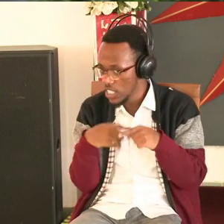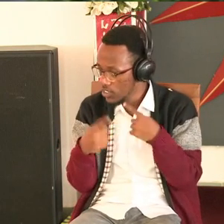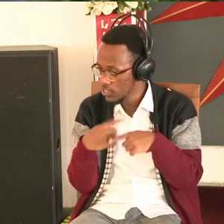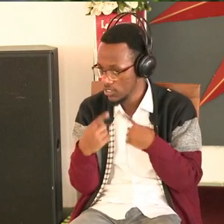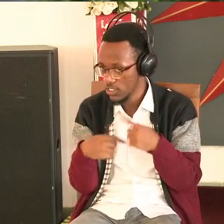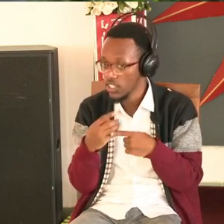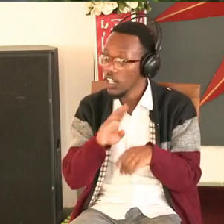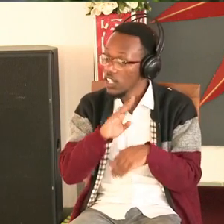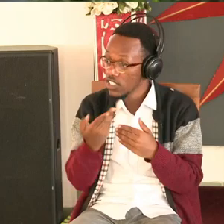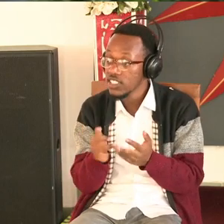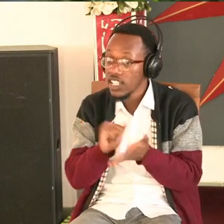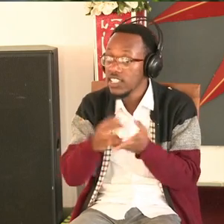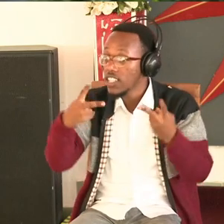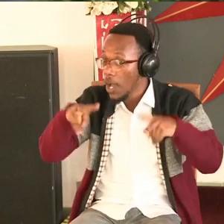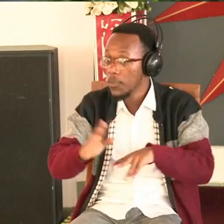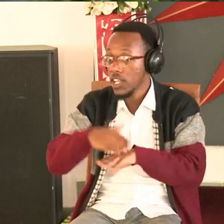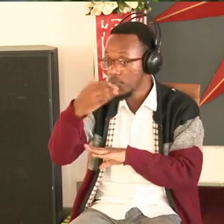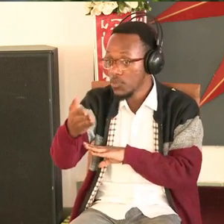twese turakizi